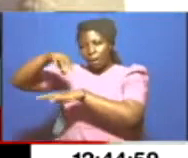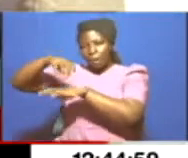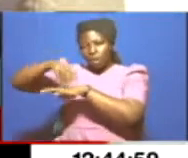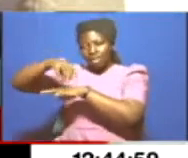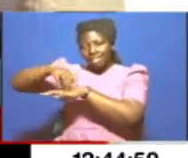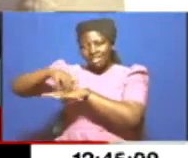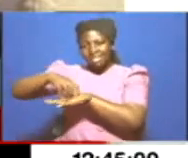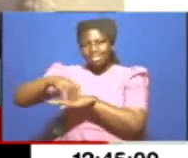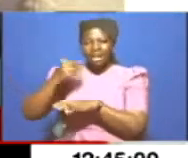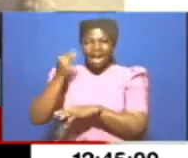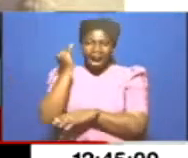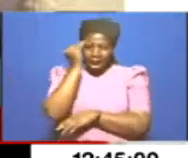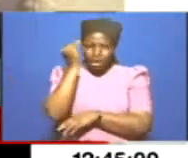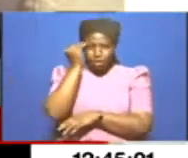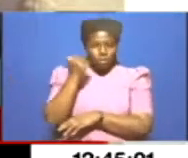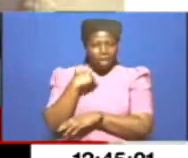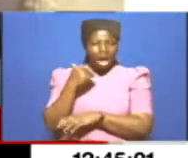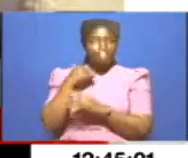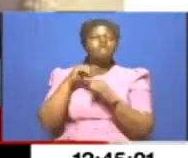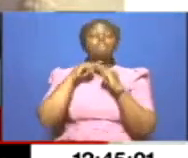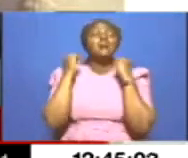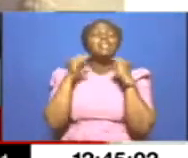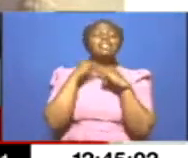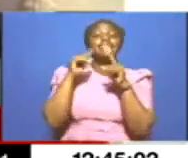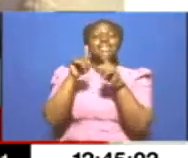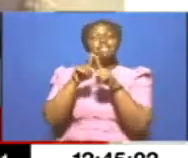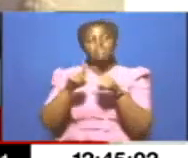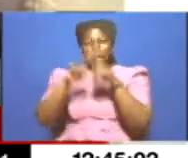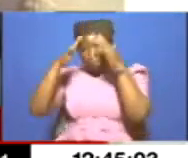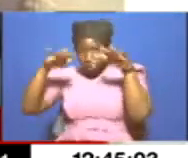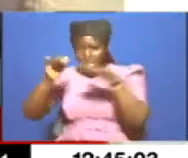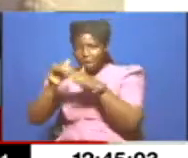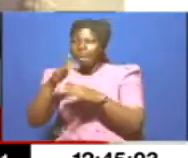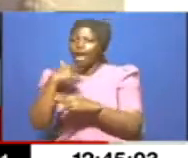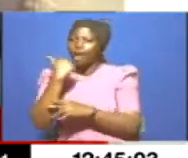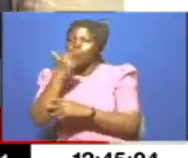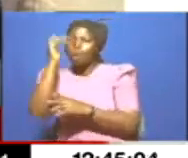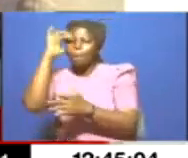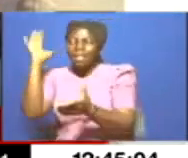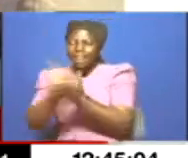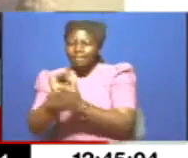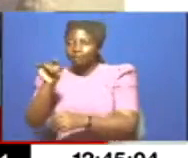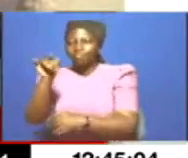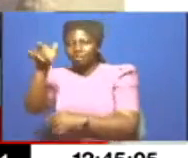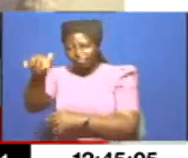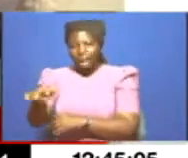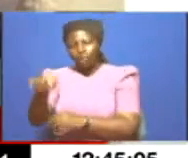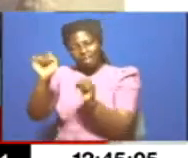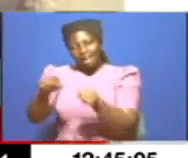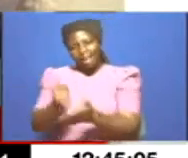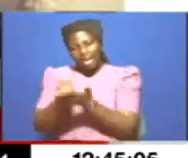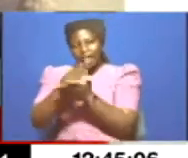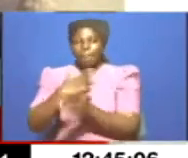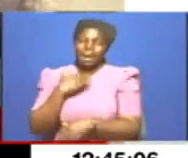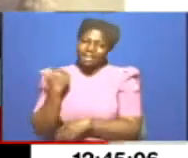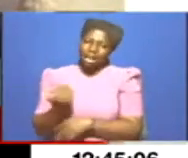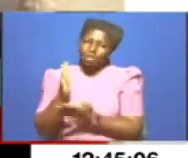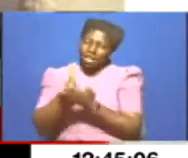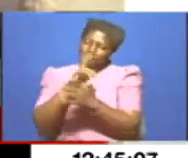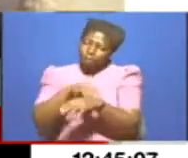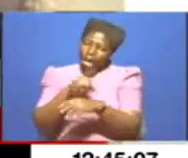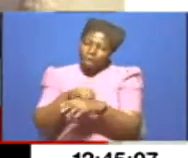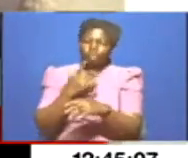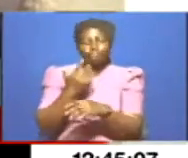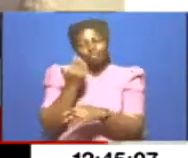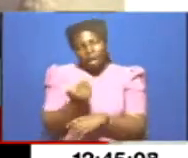ambao mnaamini kabisa, unaamini huyu anaweza zaidia mtoto wangu kabisa. Pia wakati kwenda mwingine, kwa unampelekea